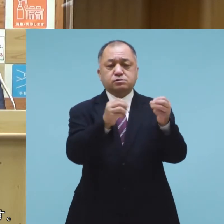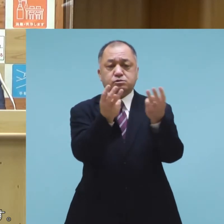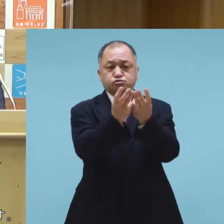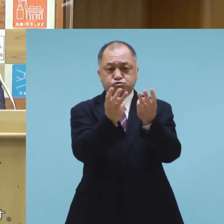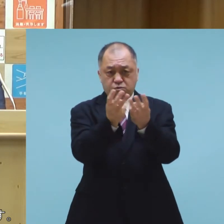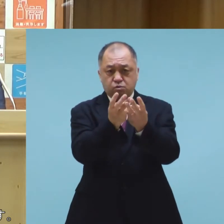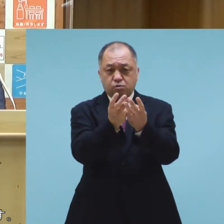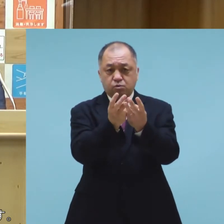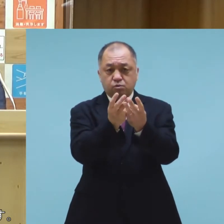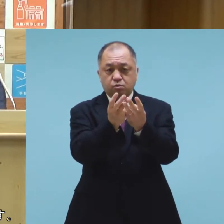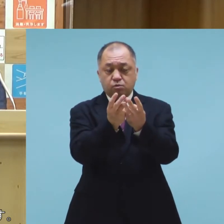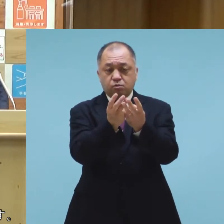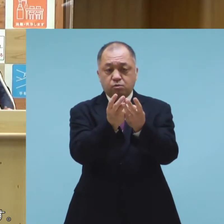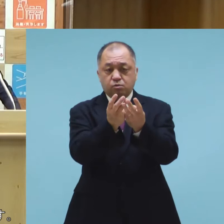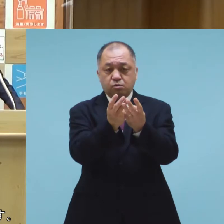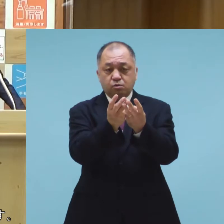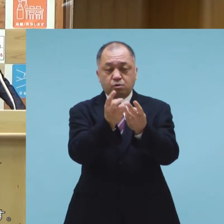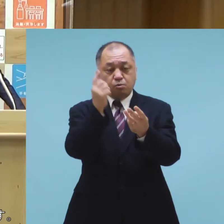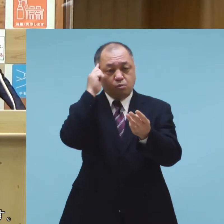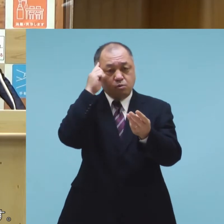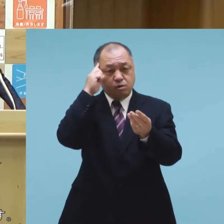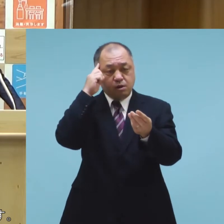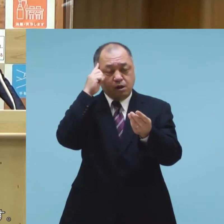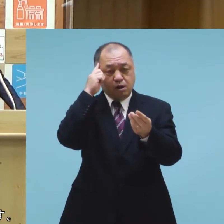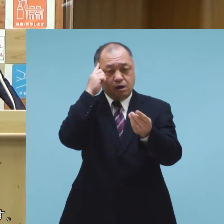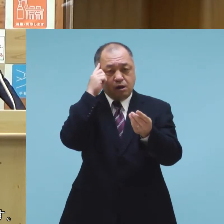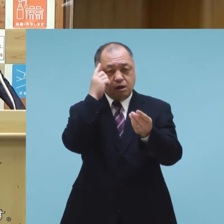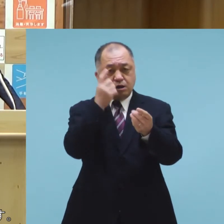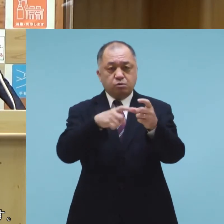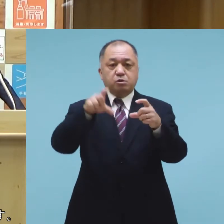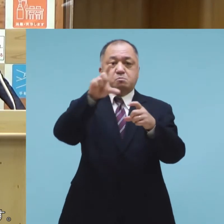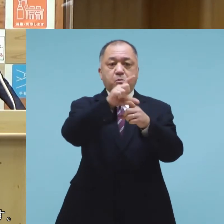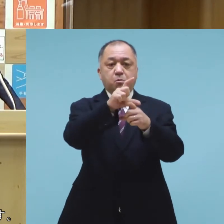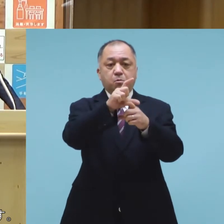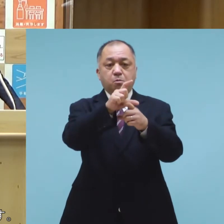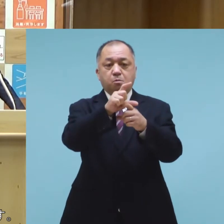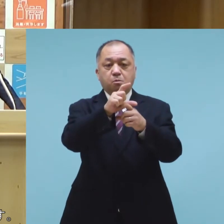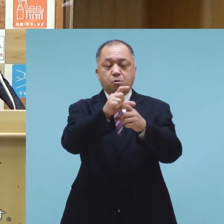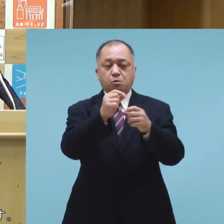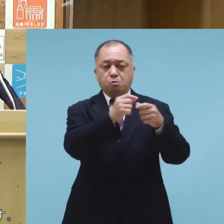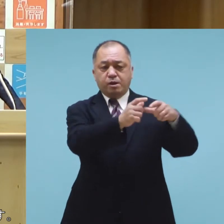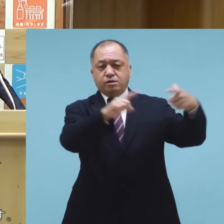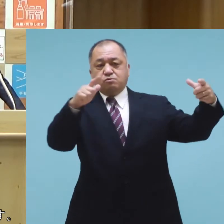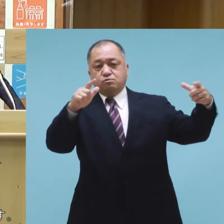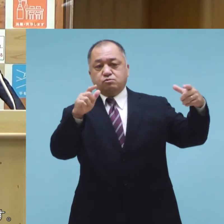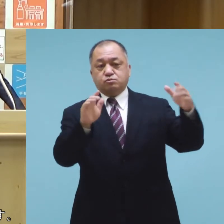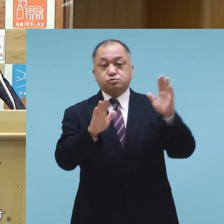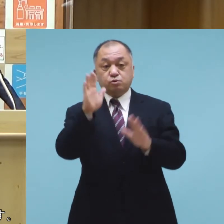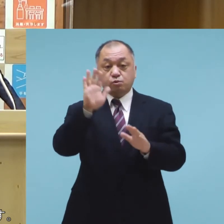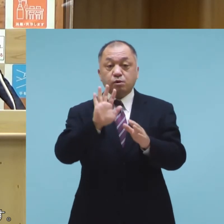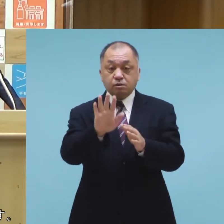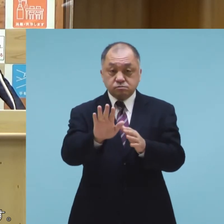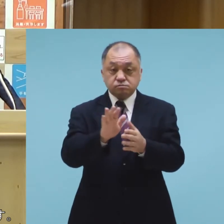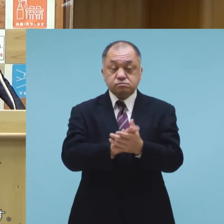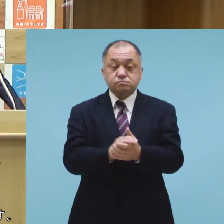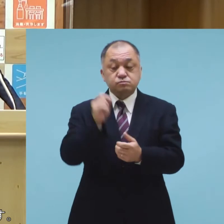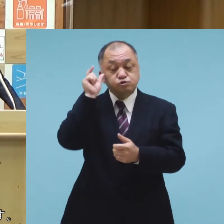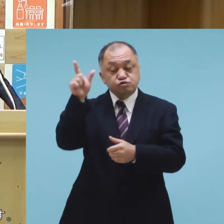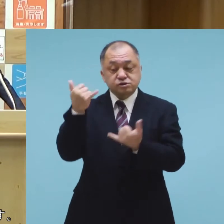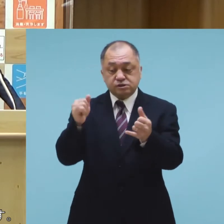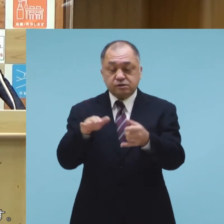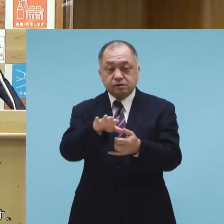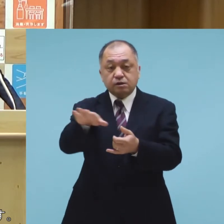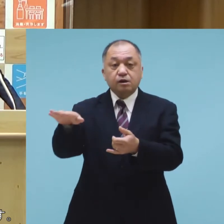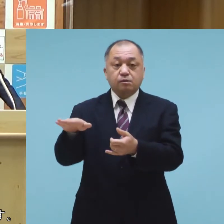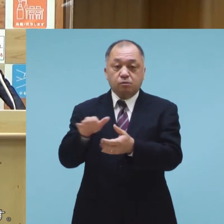も、もともと目安としていた部分から相当離れる形で増えてきていると。で、有識者の方々から